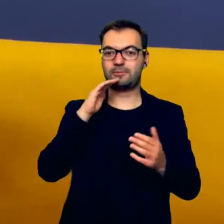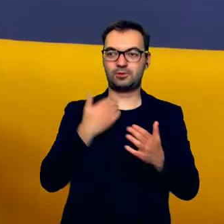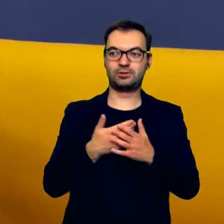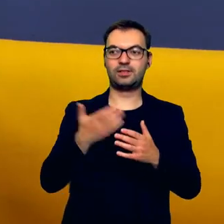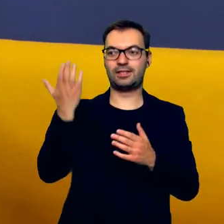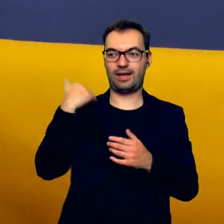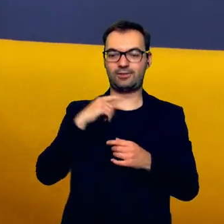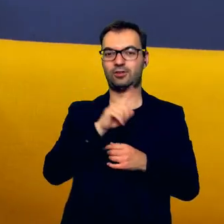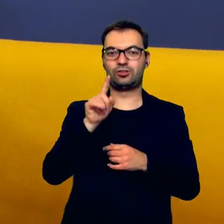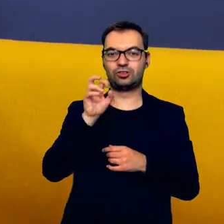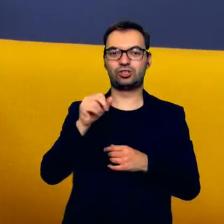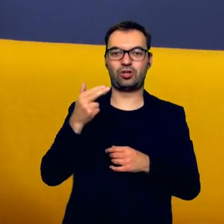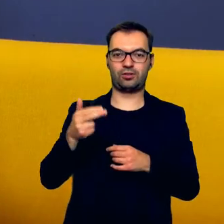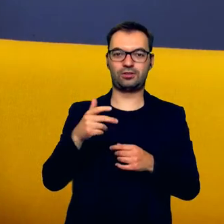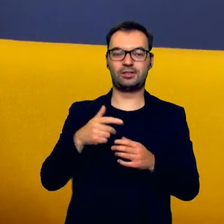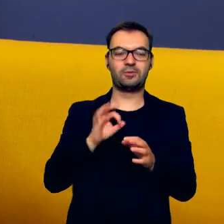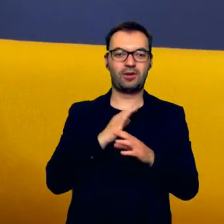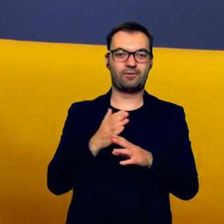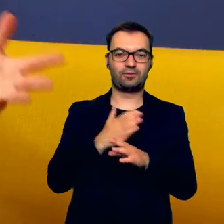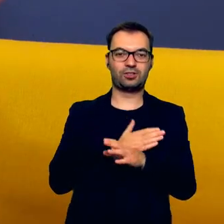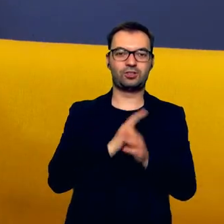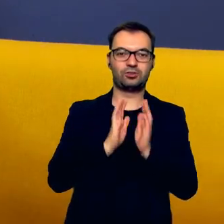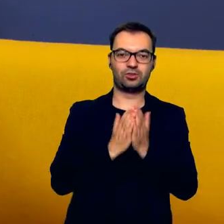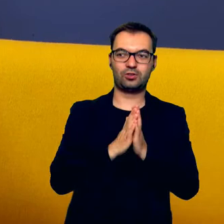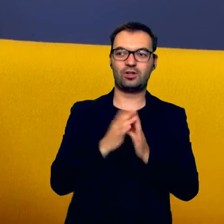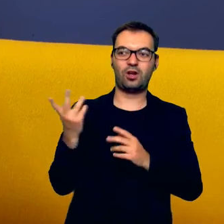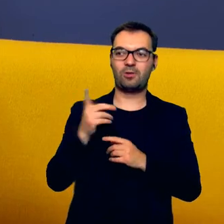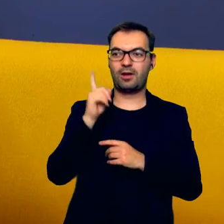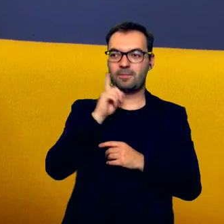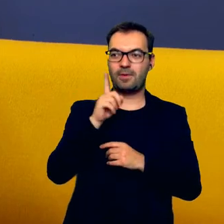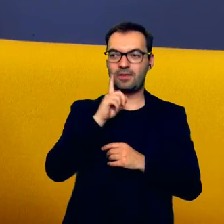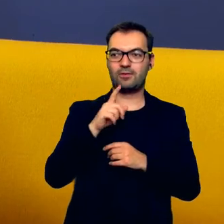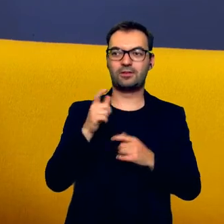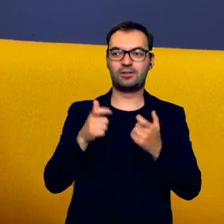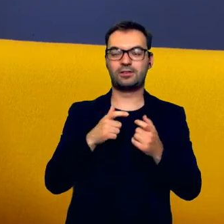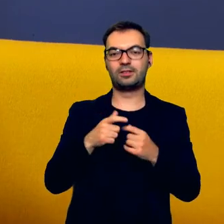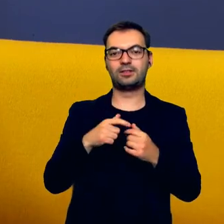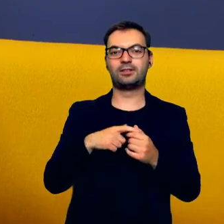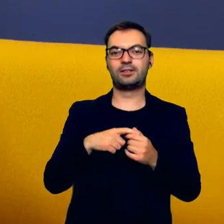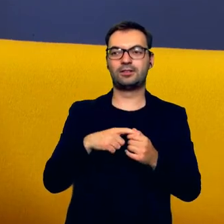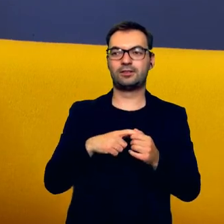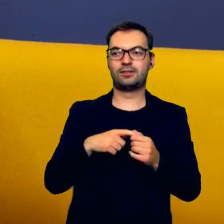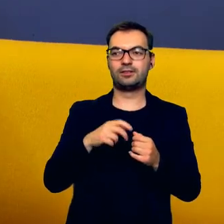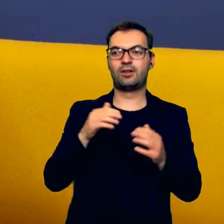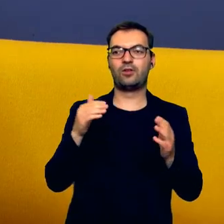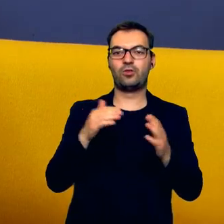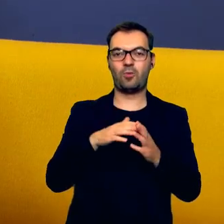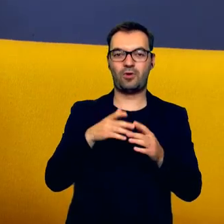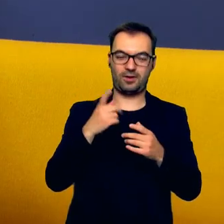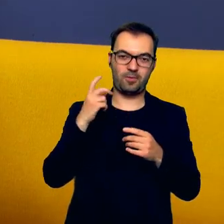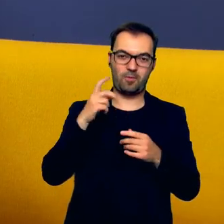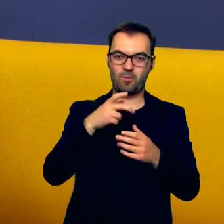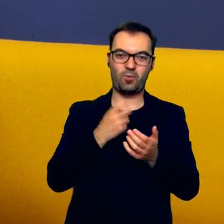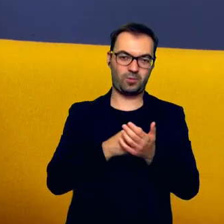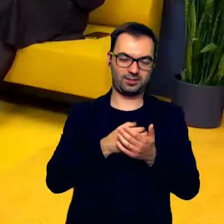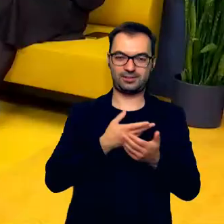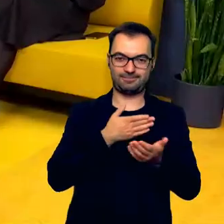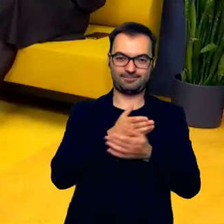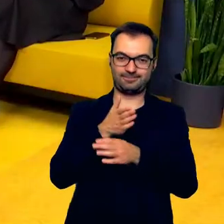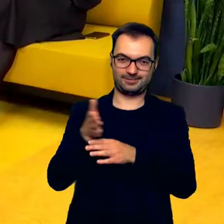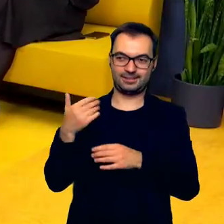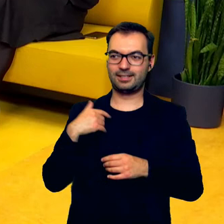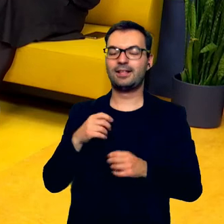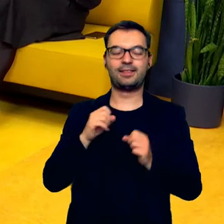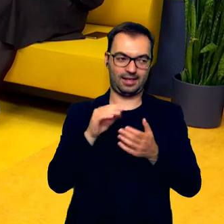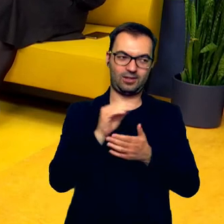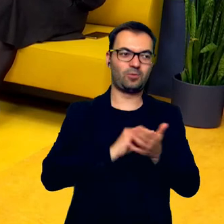kiedyś Żychoniowi. W jednej z moich poprzednich powieści, gdzie panowie obaj urządzili sobie Odyseję po lwowskich domach publicznych. Tak też przywołana